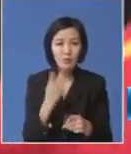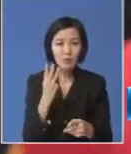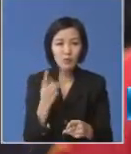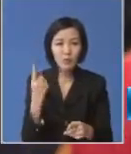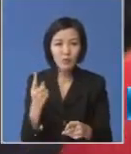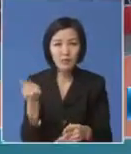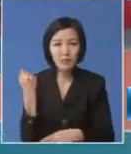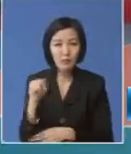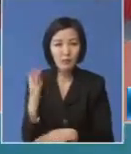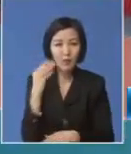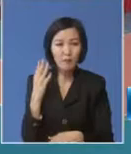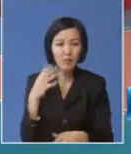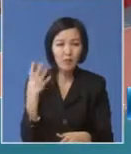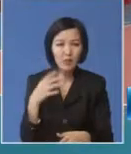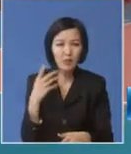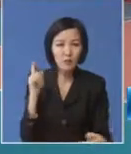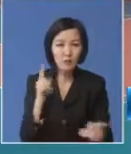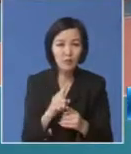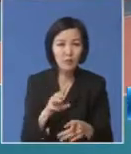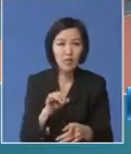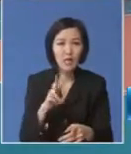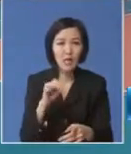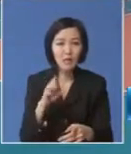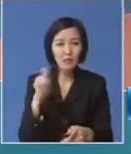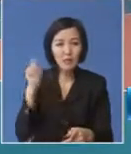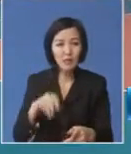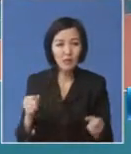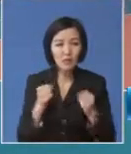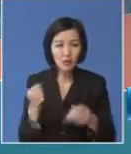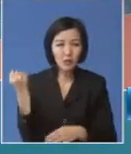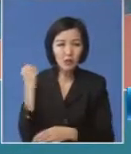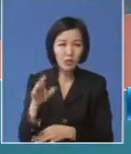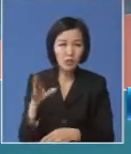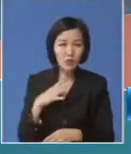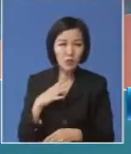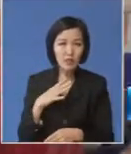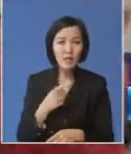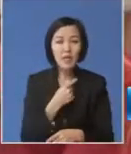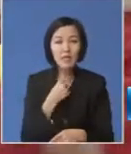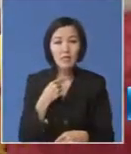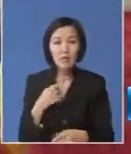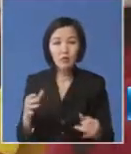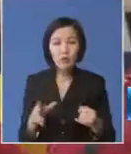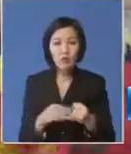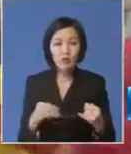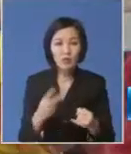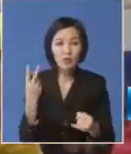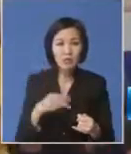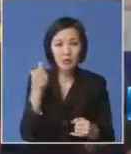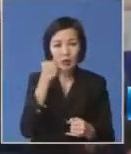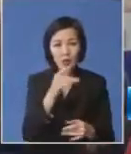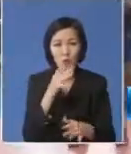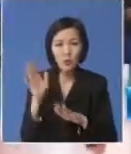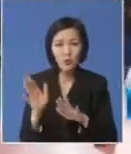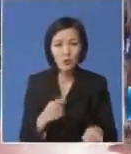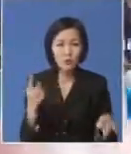Ал Алматы Қызылордада кездесуінде Алатау баурайынан келіп жеткен спортшылар жеңіс тойын тойлады. Бұл біріншілік Талдықорған жерінде 20 жылдан